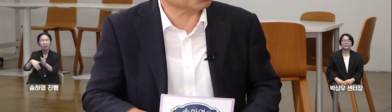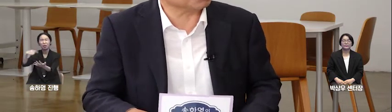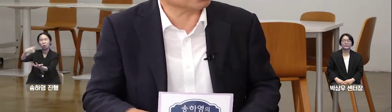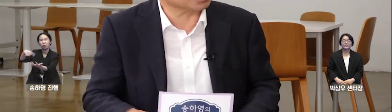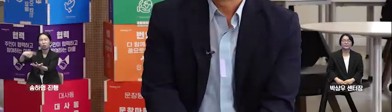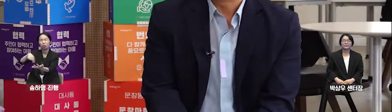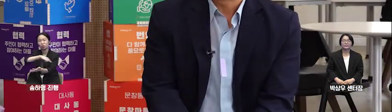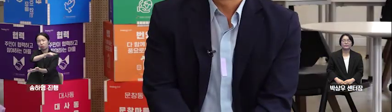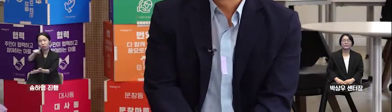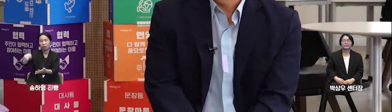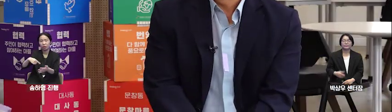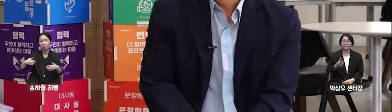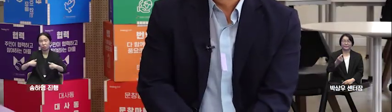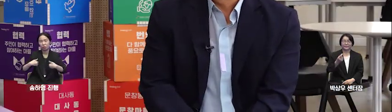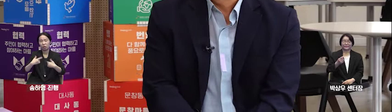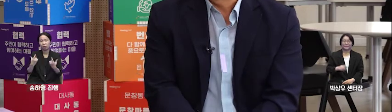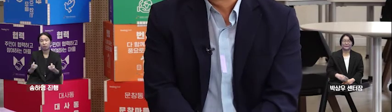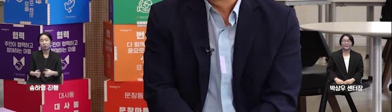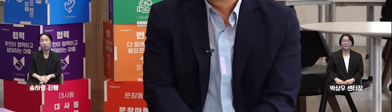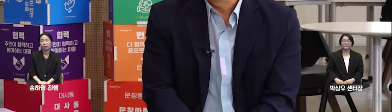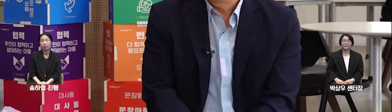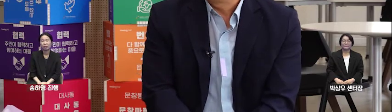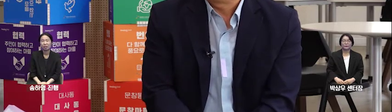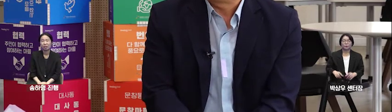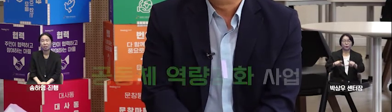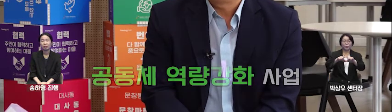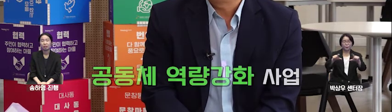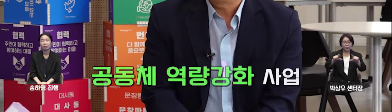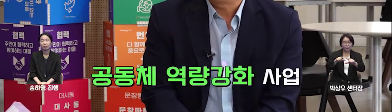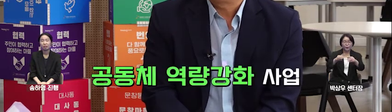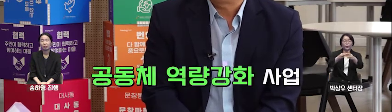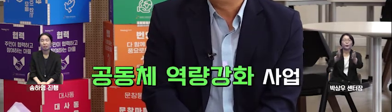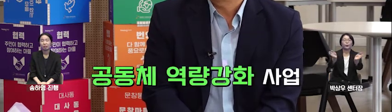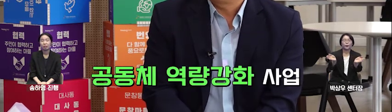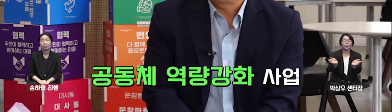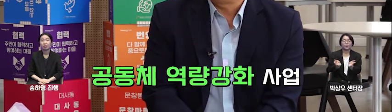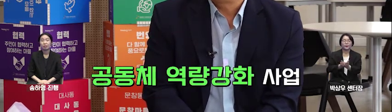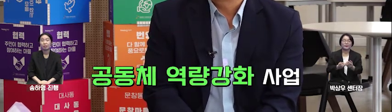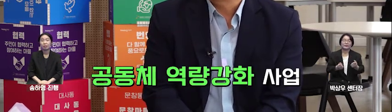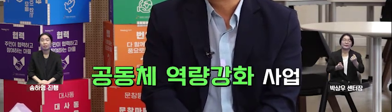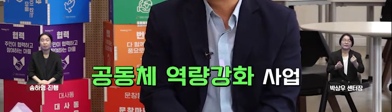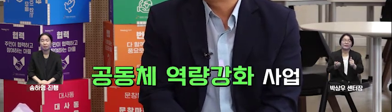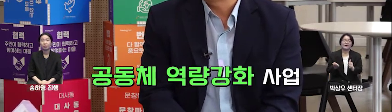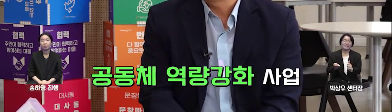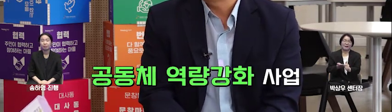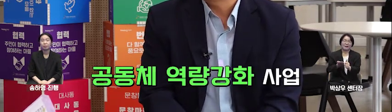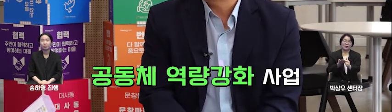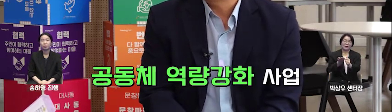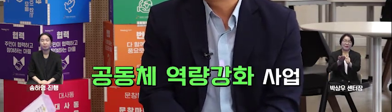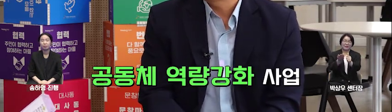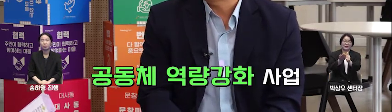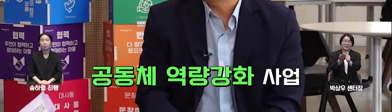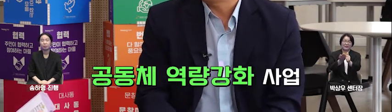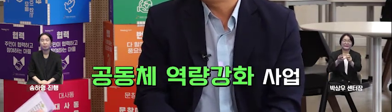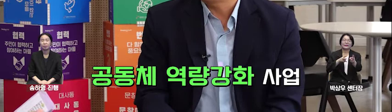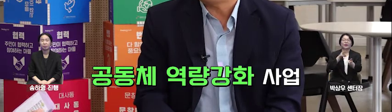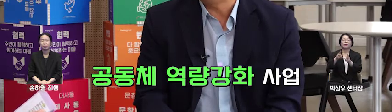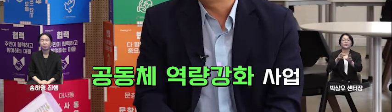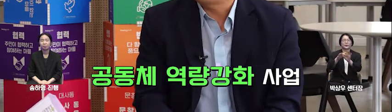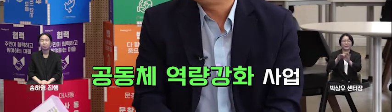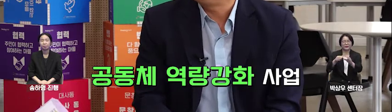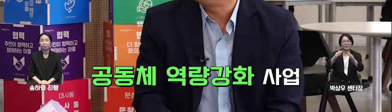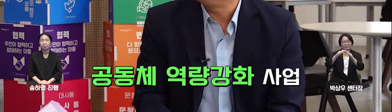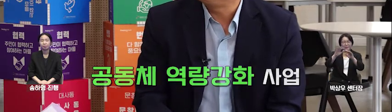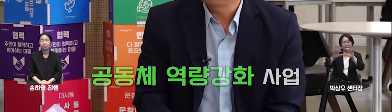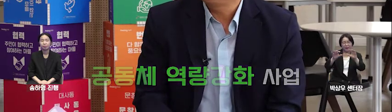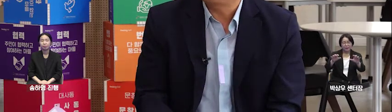여기서 좀 시켜주나요? 예, 그런 것이 이제 일상적으로 공동체 이제 역량 강화 네. 사업을 통해서요. 여러 가지